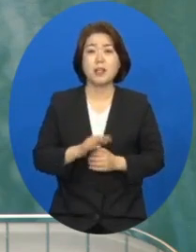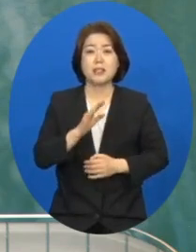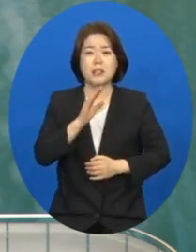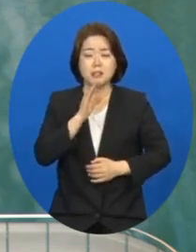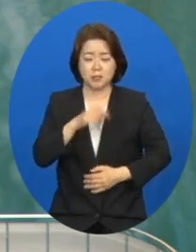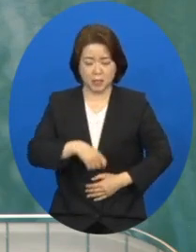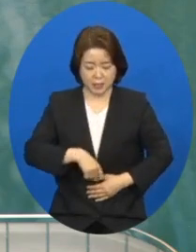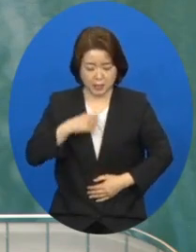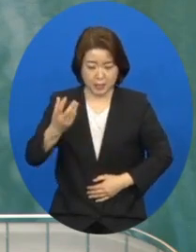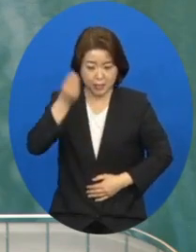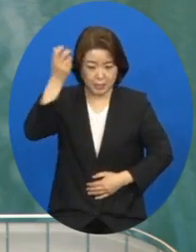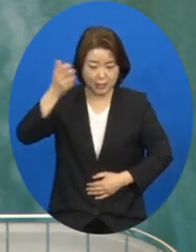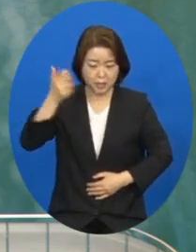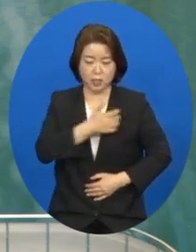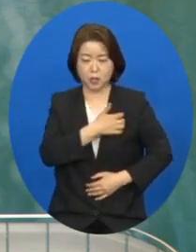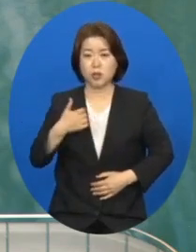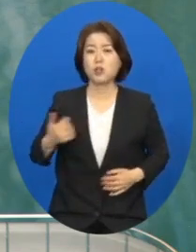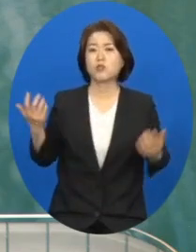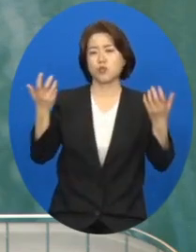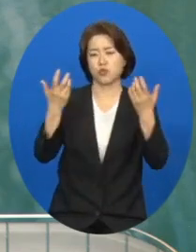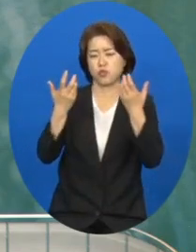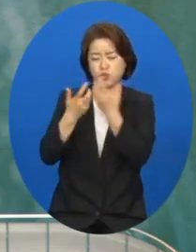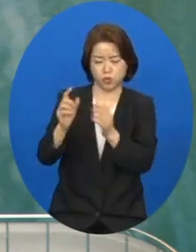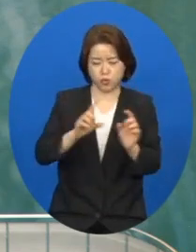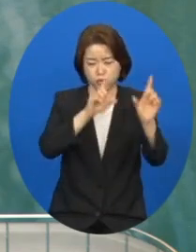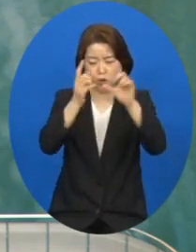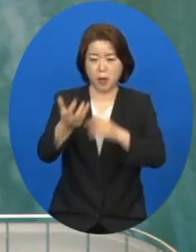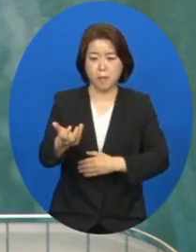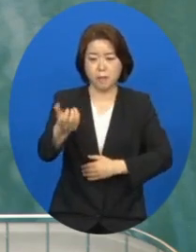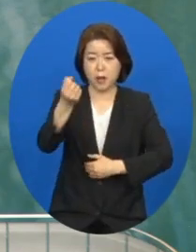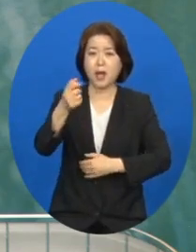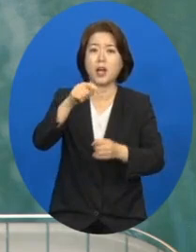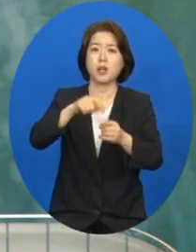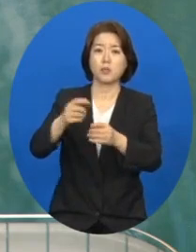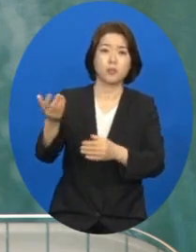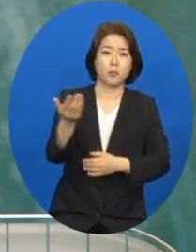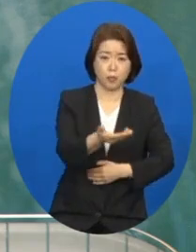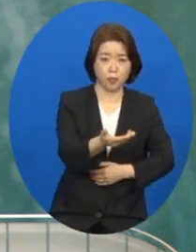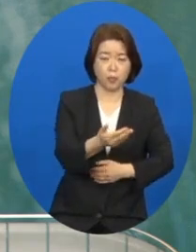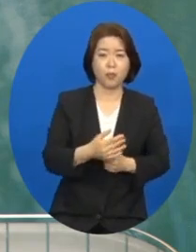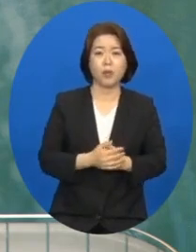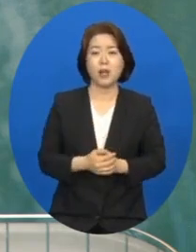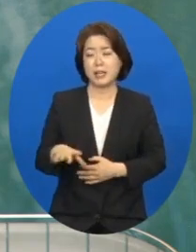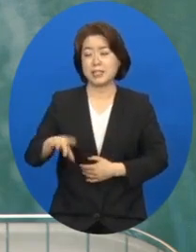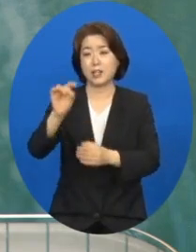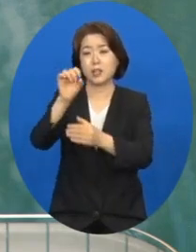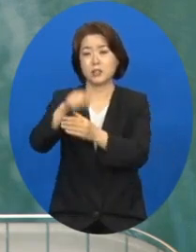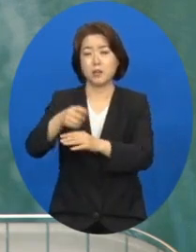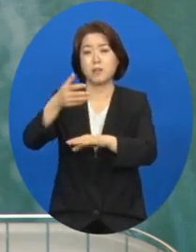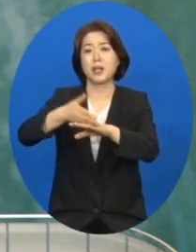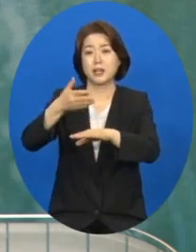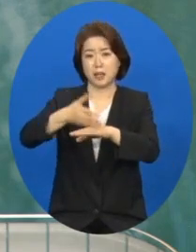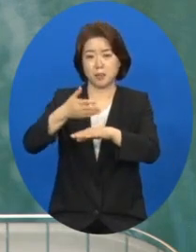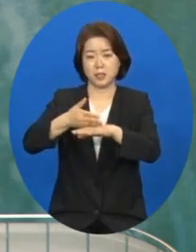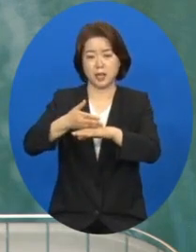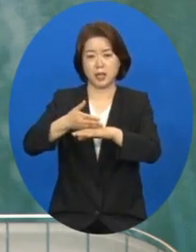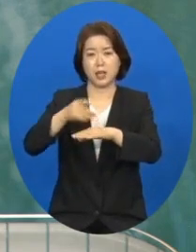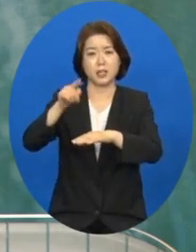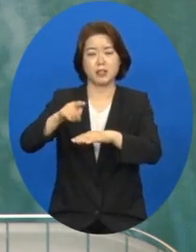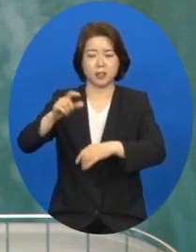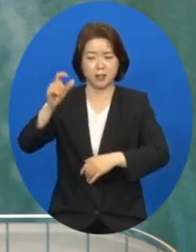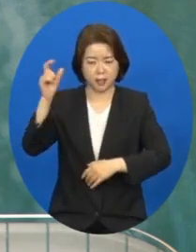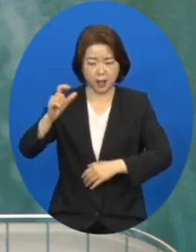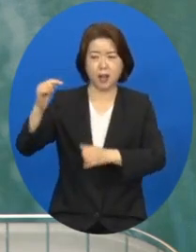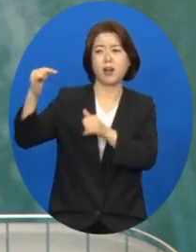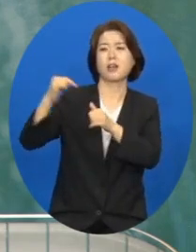진정한 성령의 충만함을 삶을 누리게 하시려고 우리에게 첫 열매 감사를 이토록